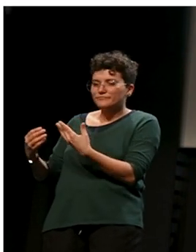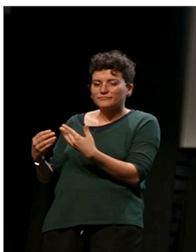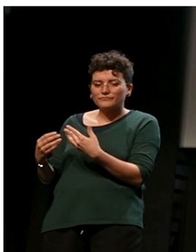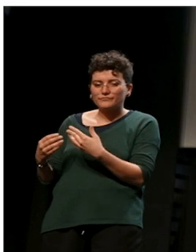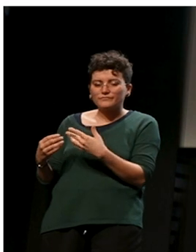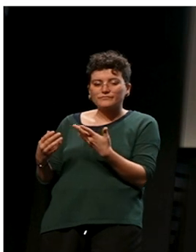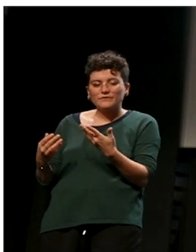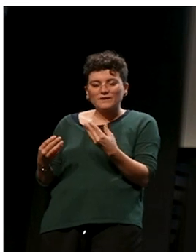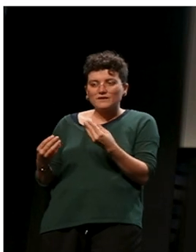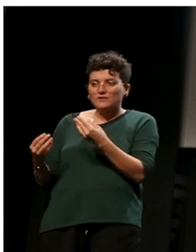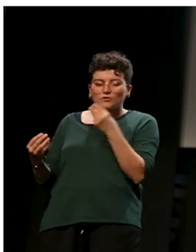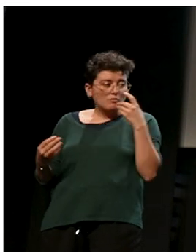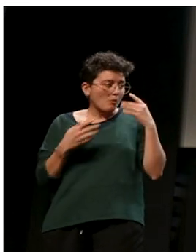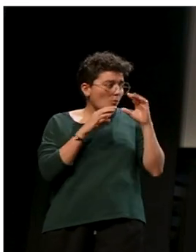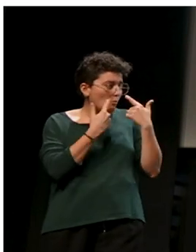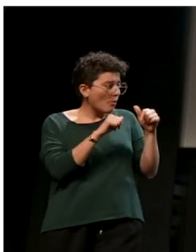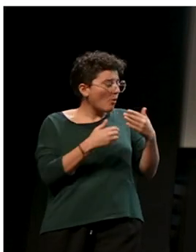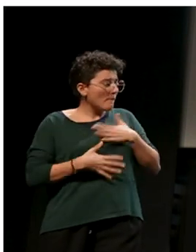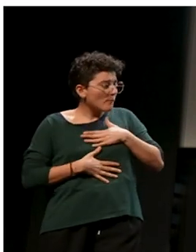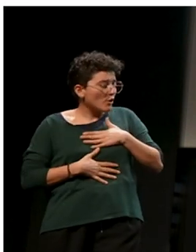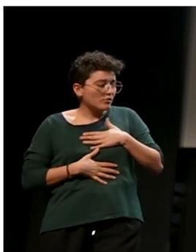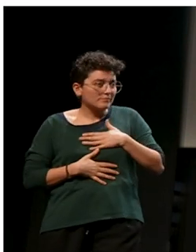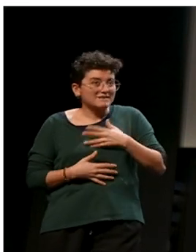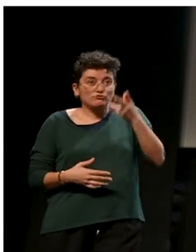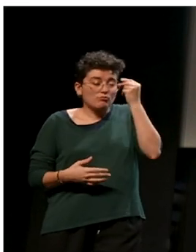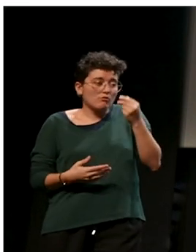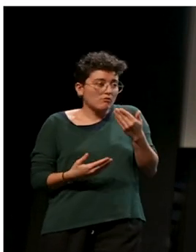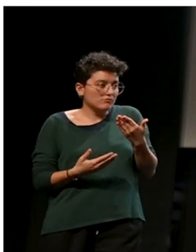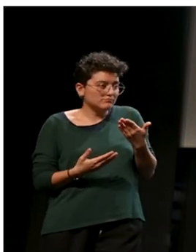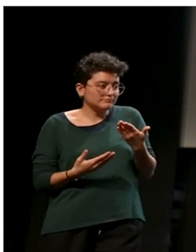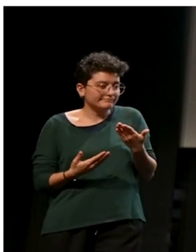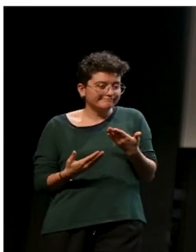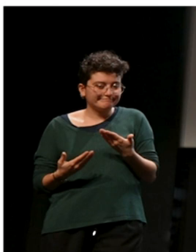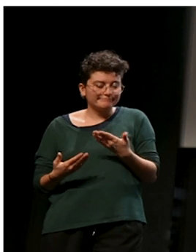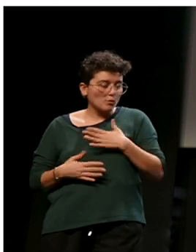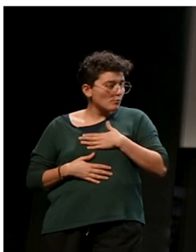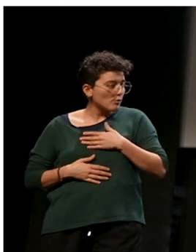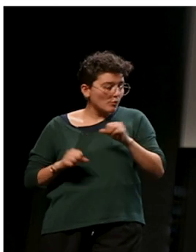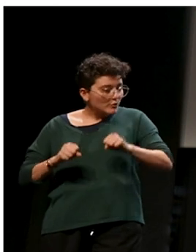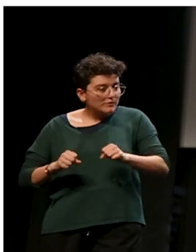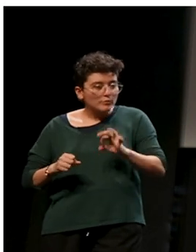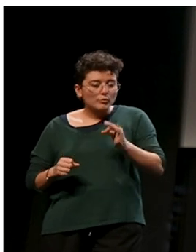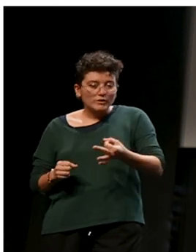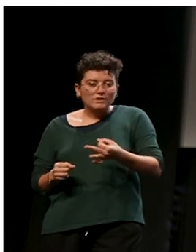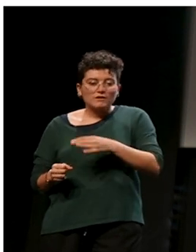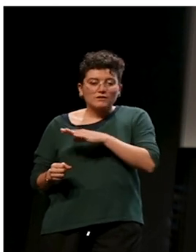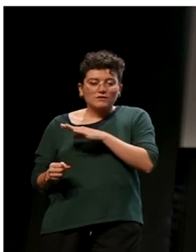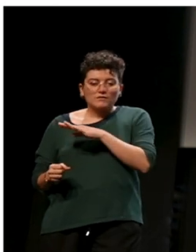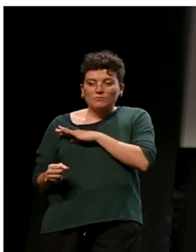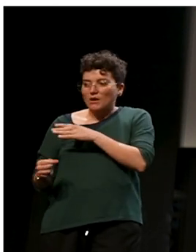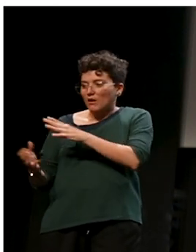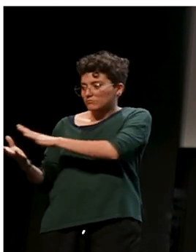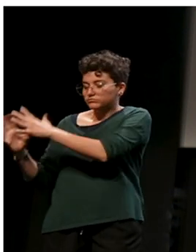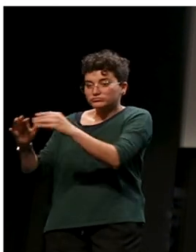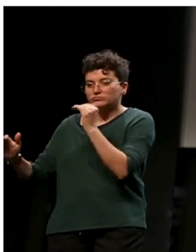IA. Et je trouve que cette peur, effectivement, elle est justifiée pour un illustrateur, parce qu'effectivement, ça va vite, ça fait un truc à peu